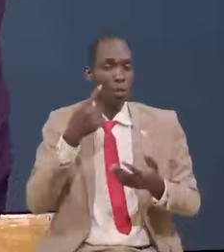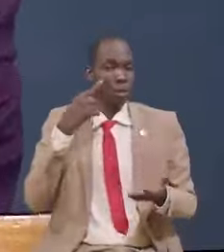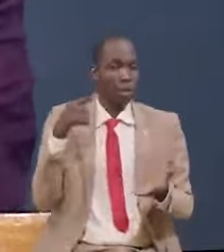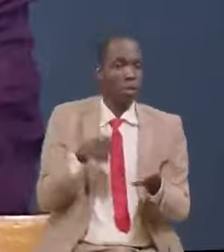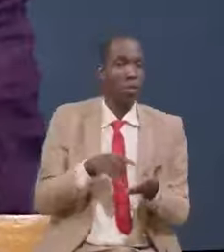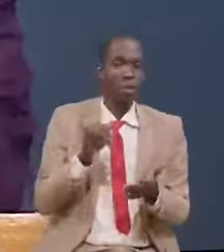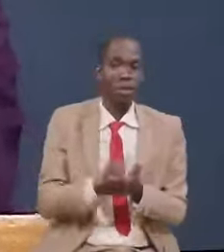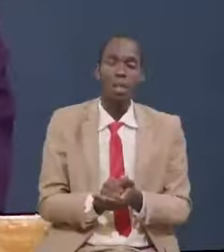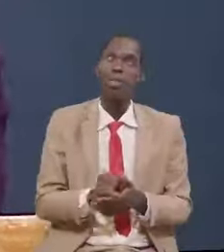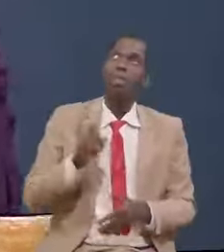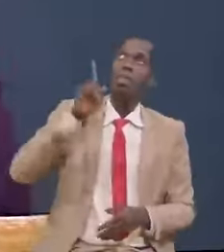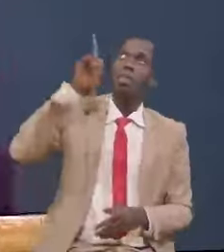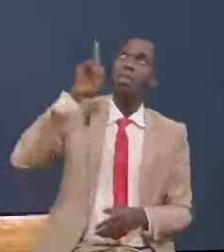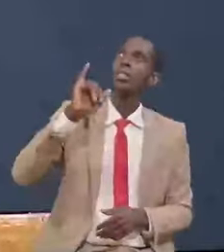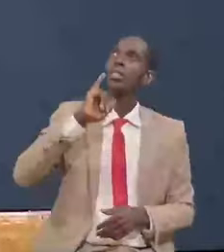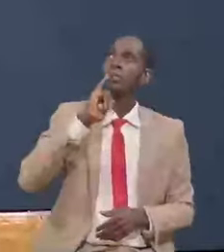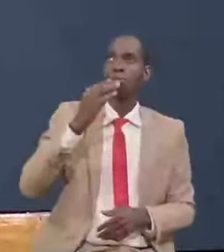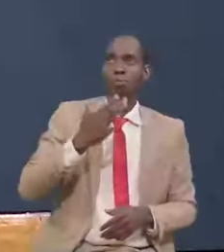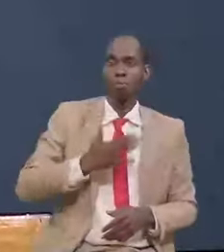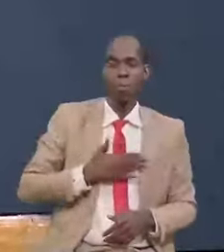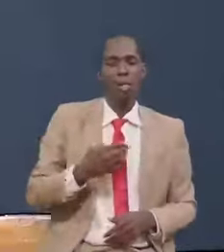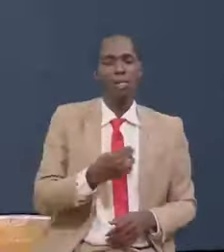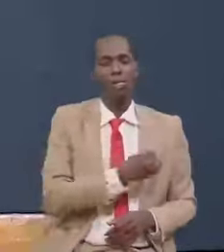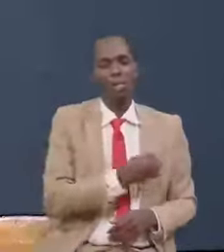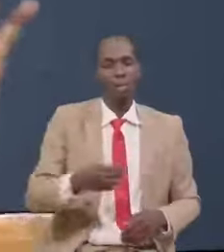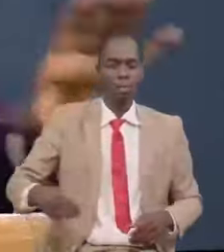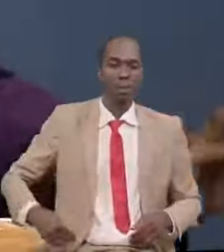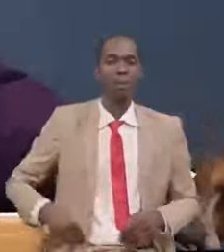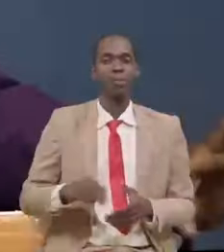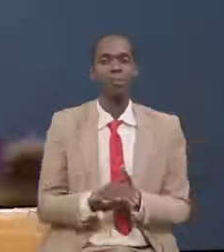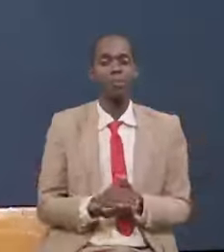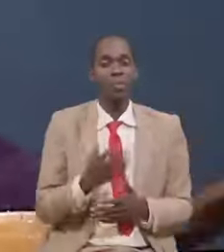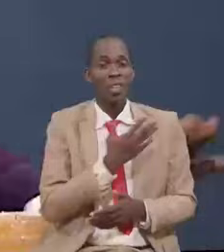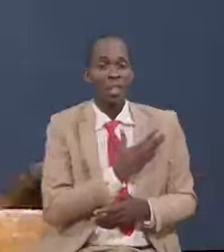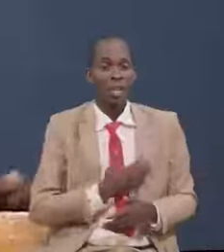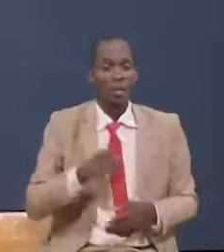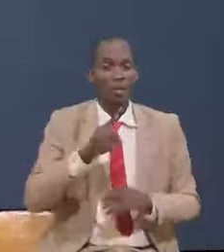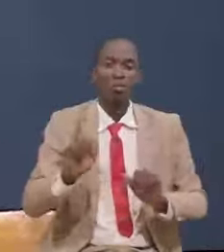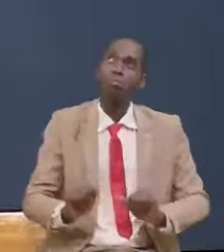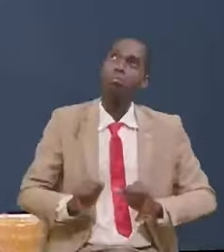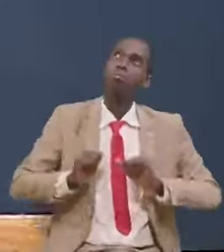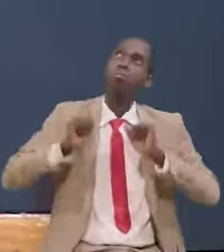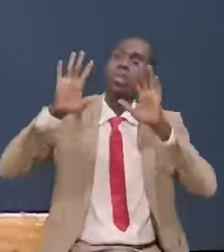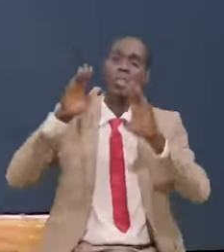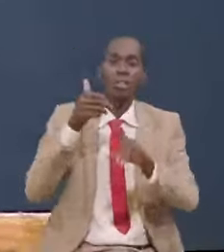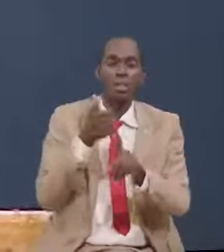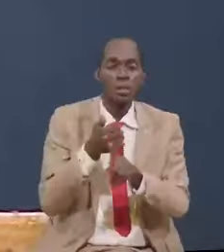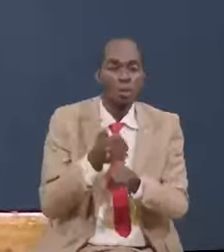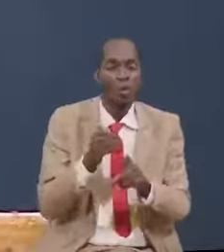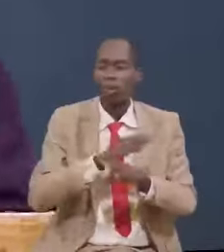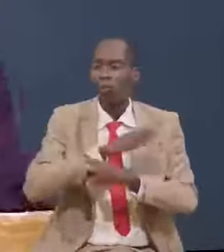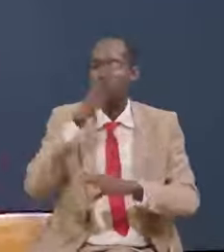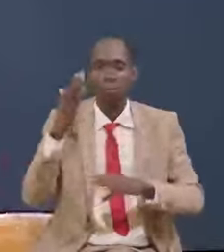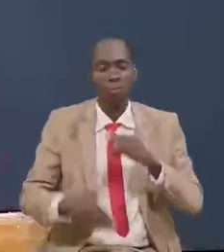J'ai la reconnaissance, il est mon Messie. Et comme tu te donnes à lui